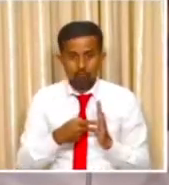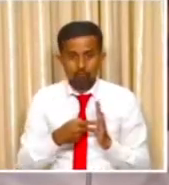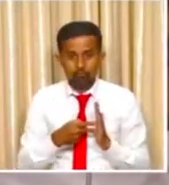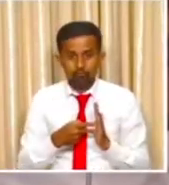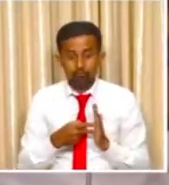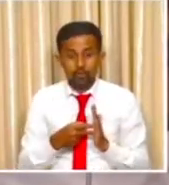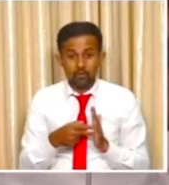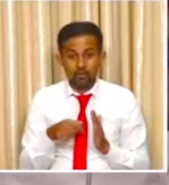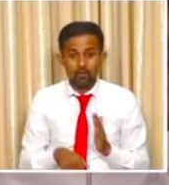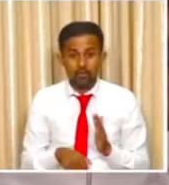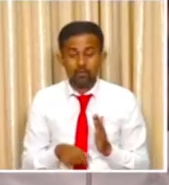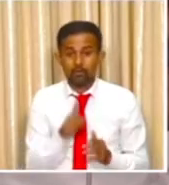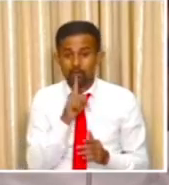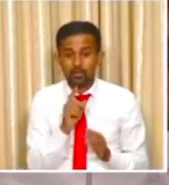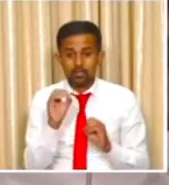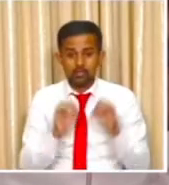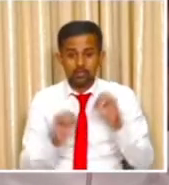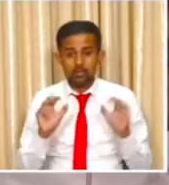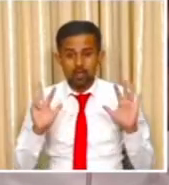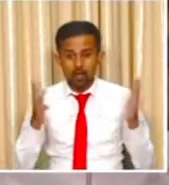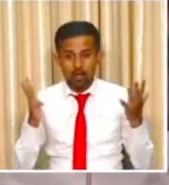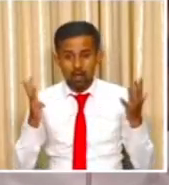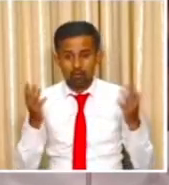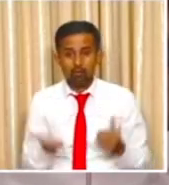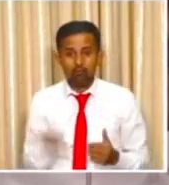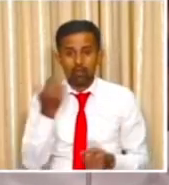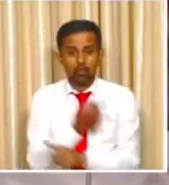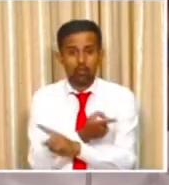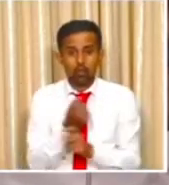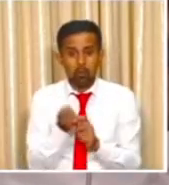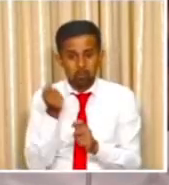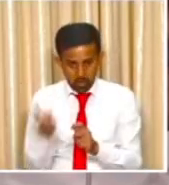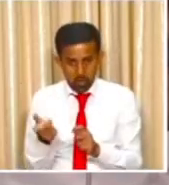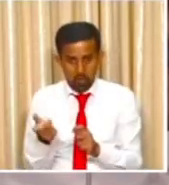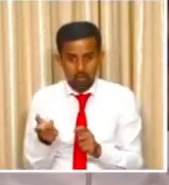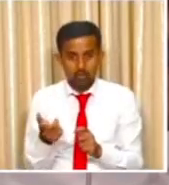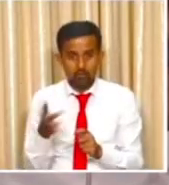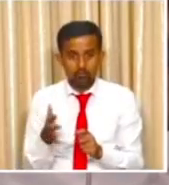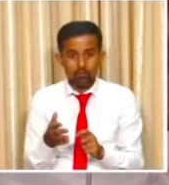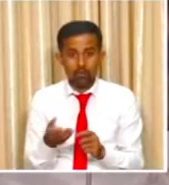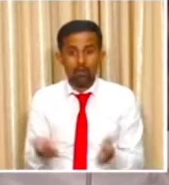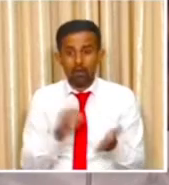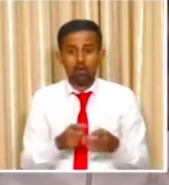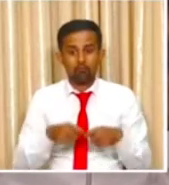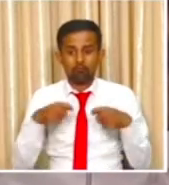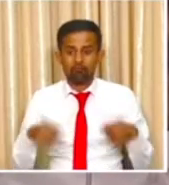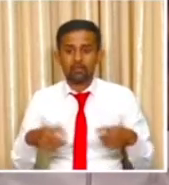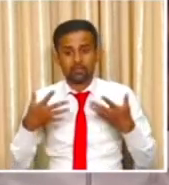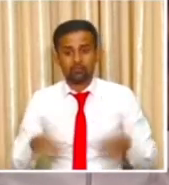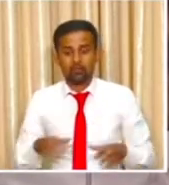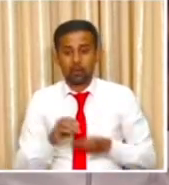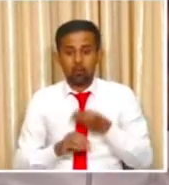රිකරන්ට් එක්ස්පෙන්ඩිචර් ඒක තමයි 90% වැඩි ප්‍රමාණයක් තින්නේ. ගුරු වැටුක් ගෙව්වහම ඒ පුනරාවර්තන වීදම අවසානයි.